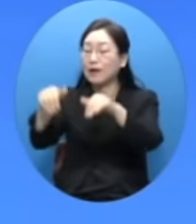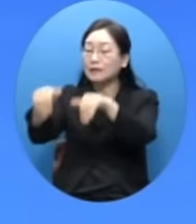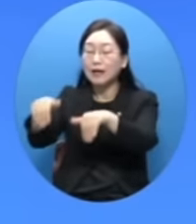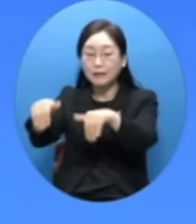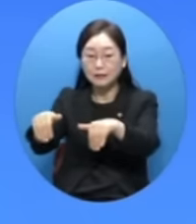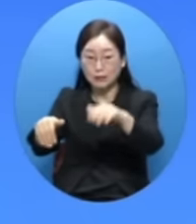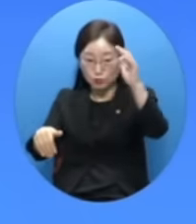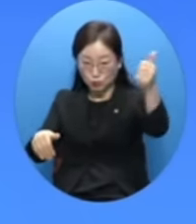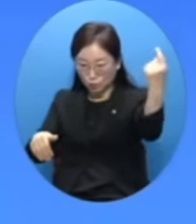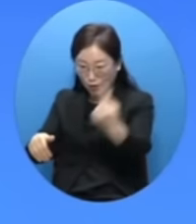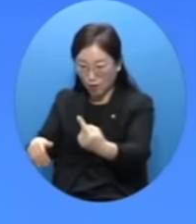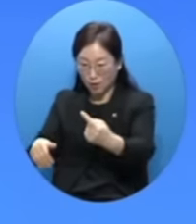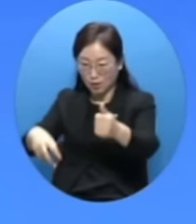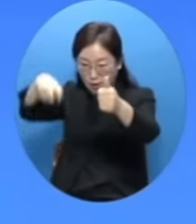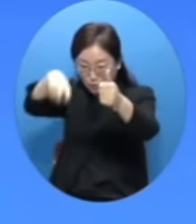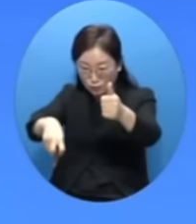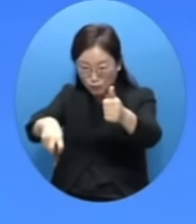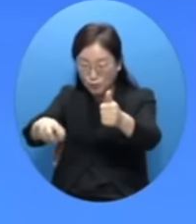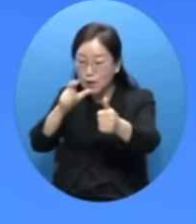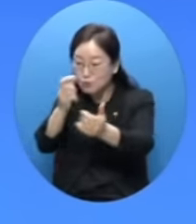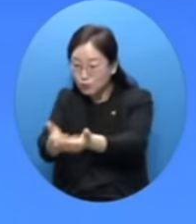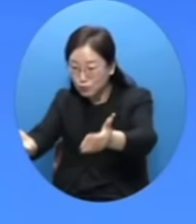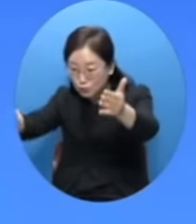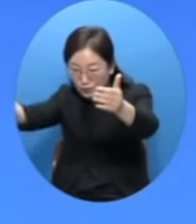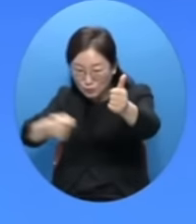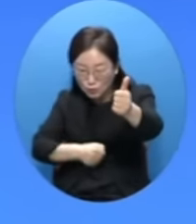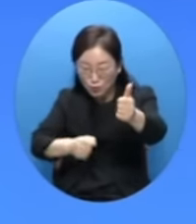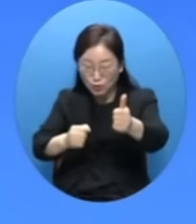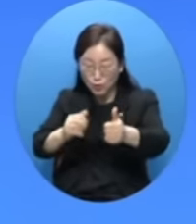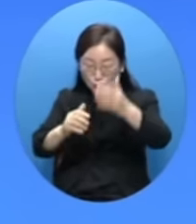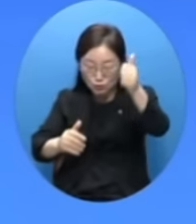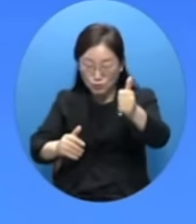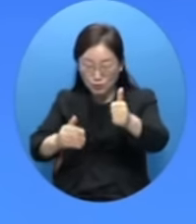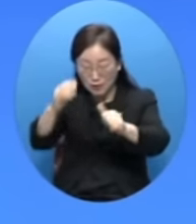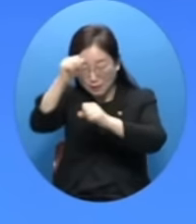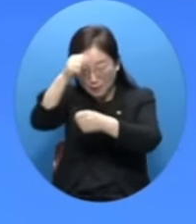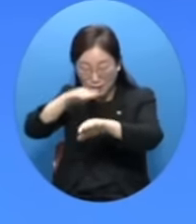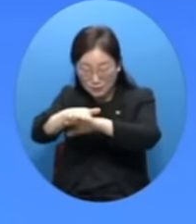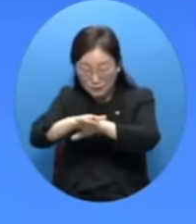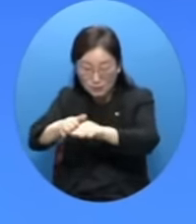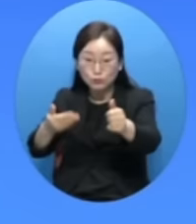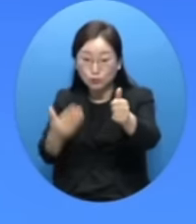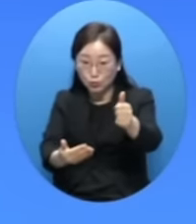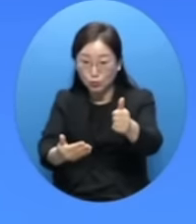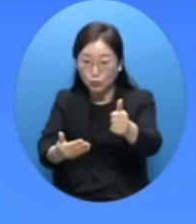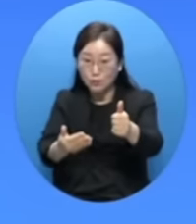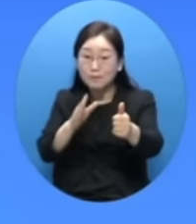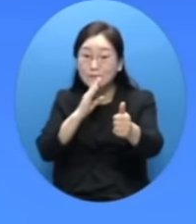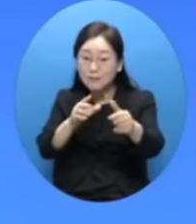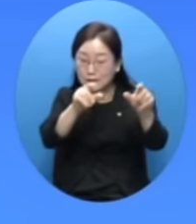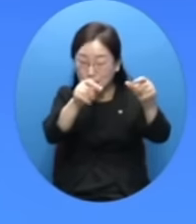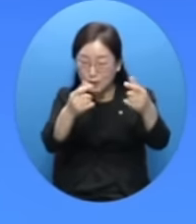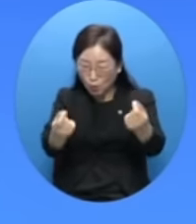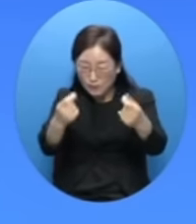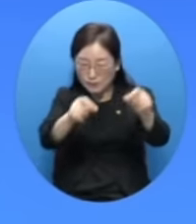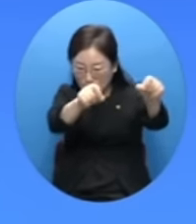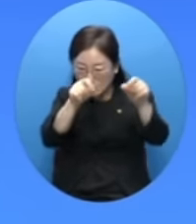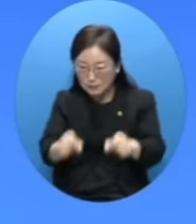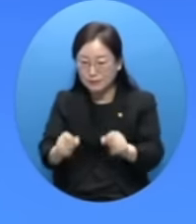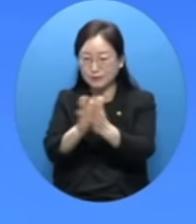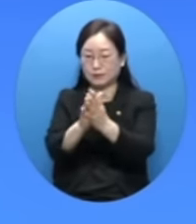꿇고 대야를 놓고 주인 발을 씻었는데 예수님이 직접 대를 가져다가